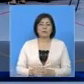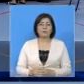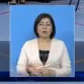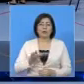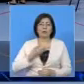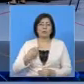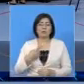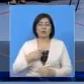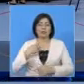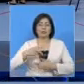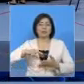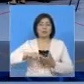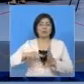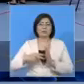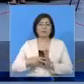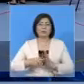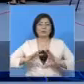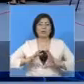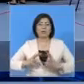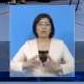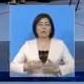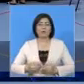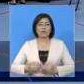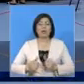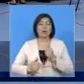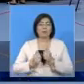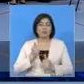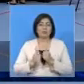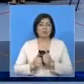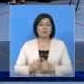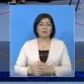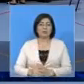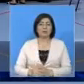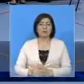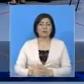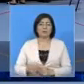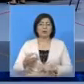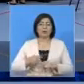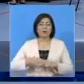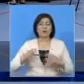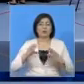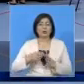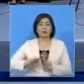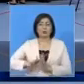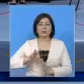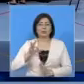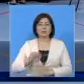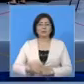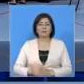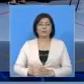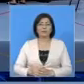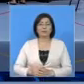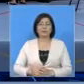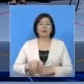біздің алдымыздағы мақсатымыз әлем және әлем біріншілігінде және Азия біріншіліктерінде осы құраманы іріктеп